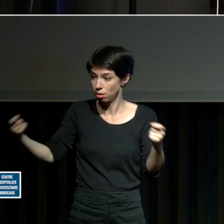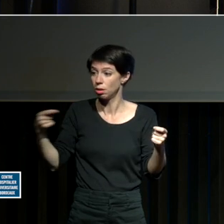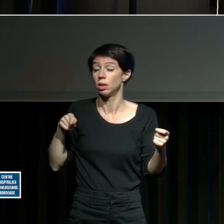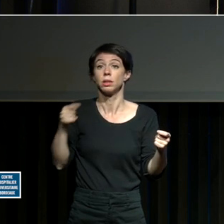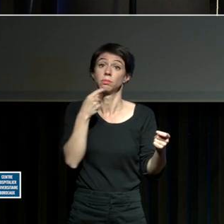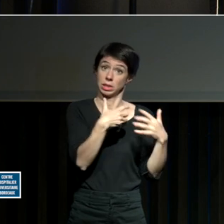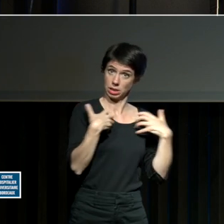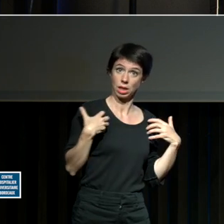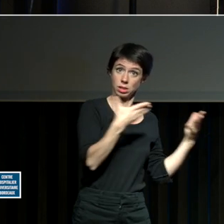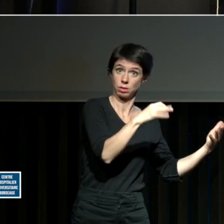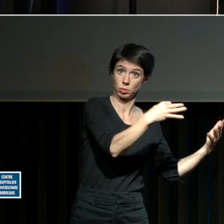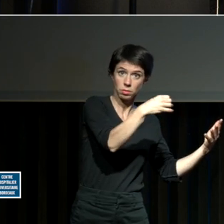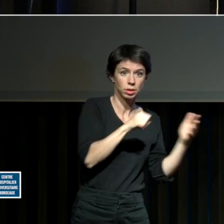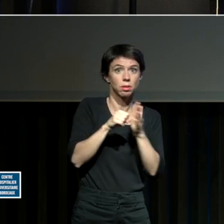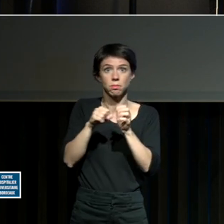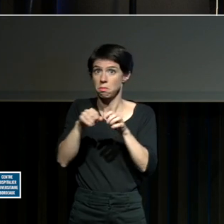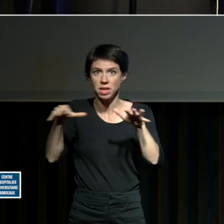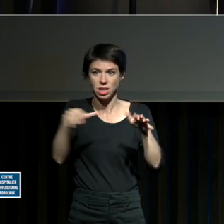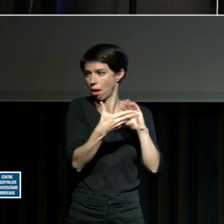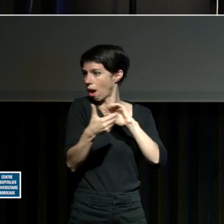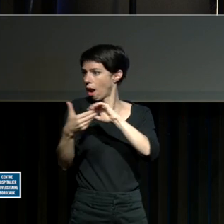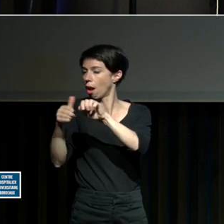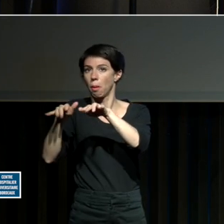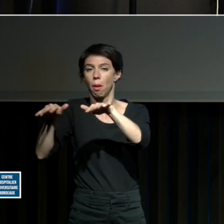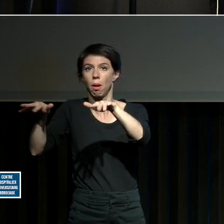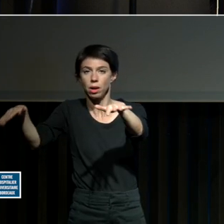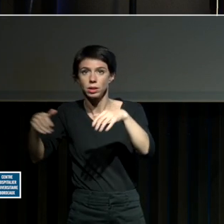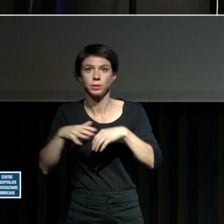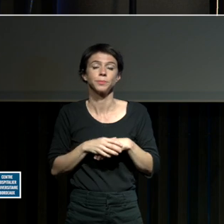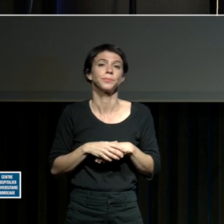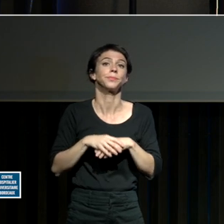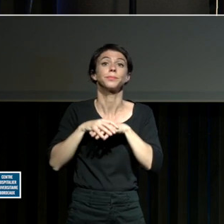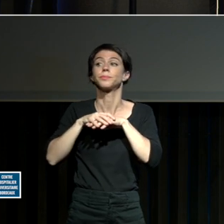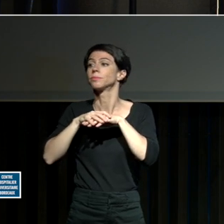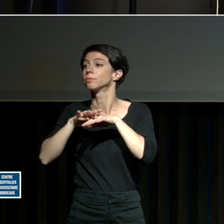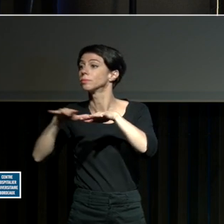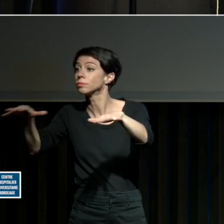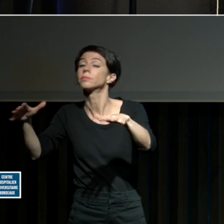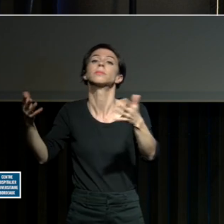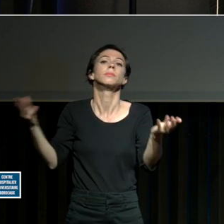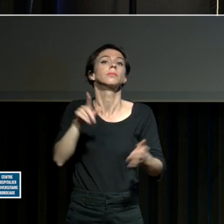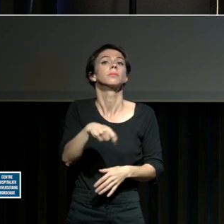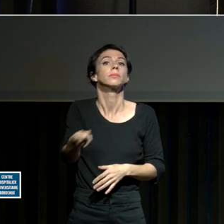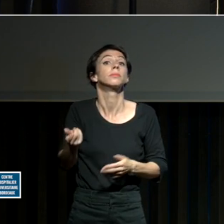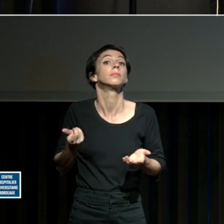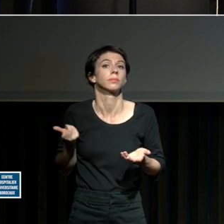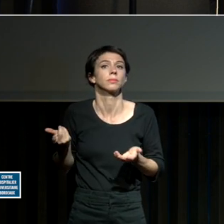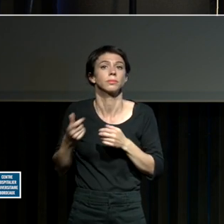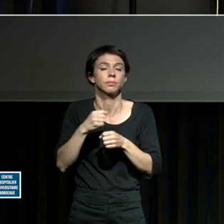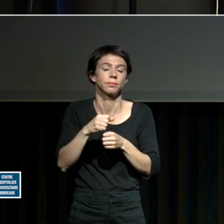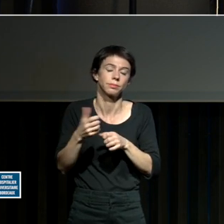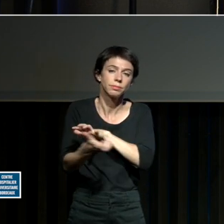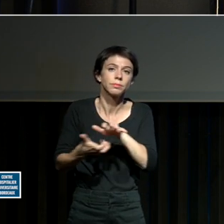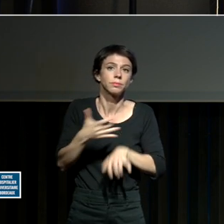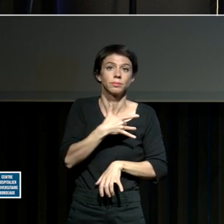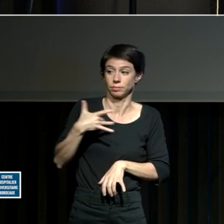médias, avec une activation, bien sûr, au décours de la crise sanitaire, et toujours une vigilance